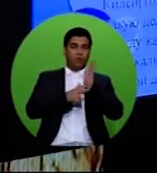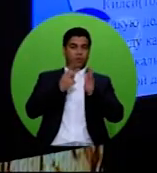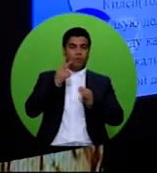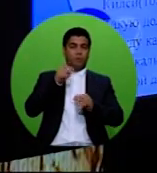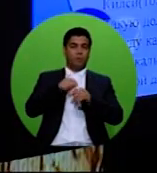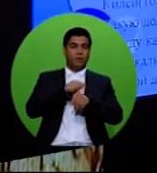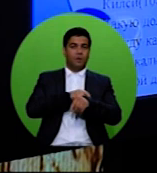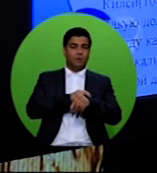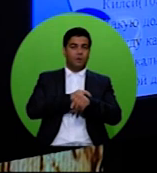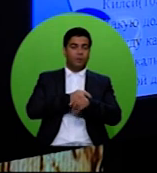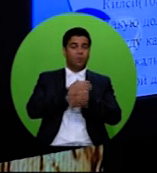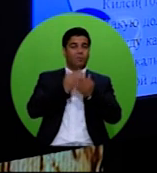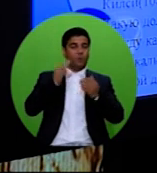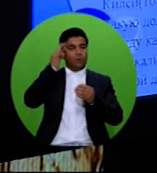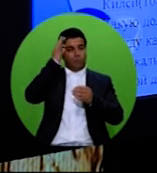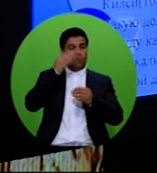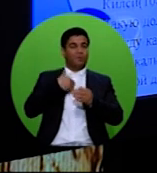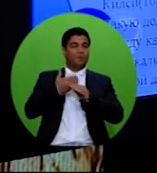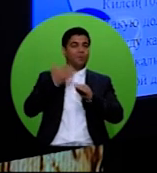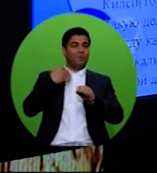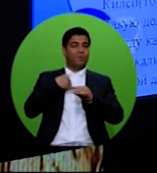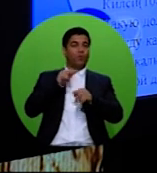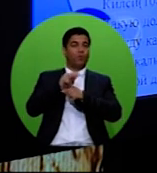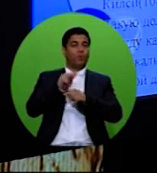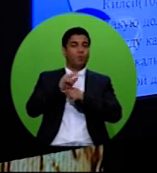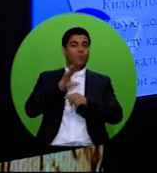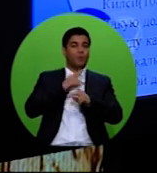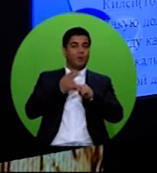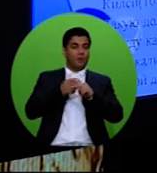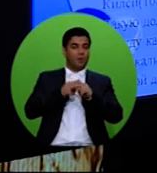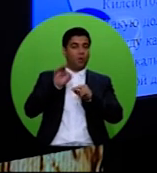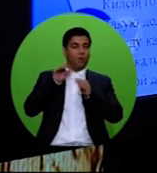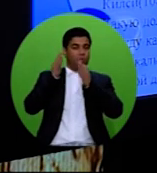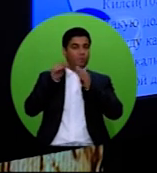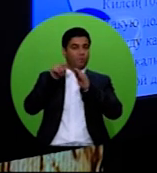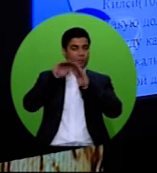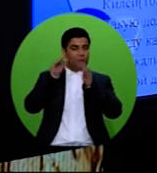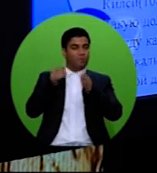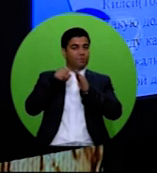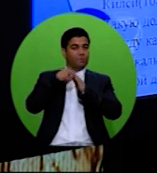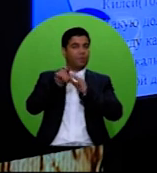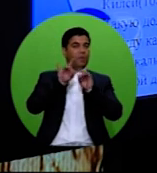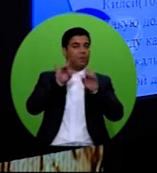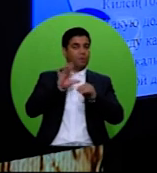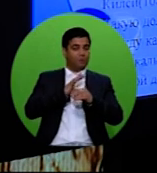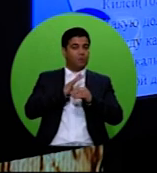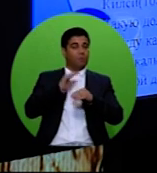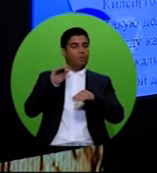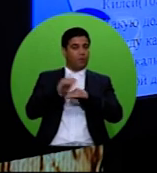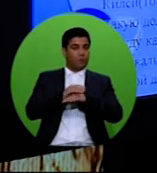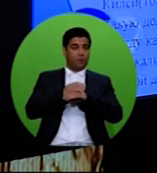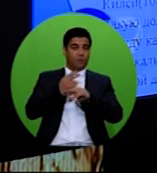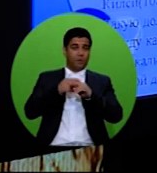1082 метра? Ну-ка, ребята, вспоминаем. Мы на прошлом уроке об этом с вами говорили. Молодцы!